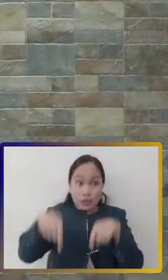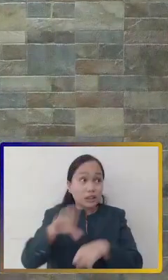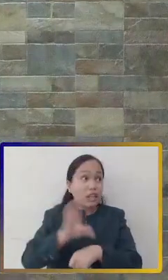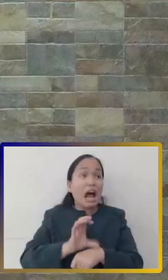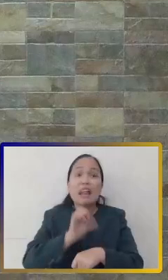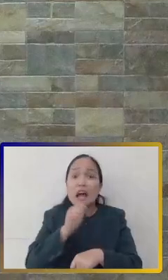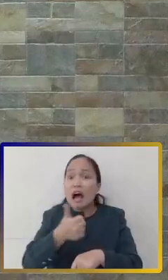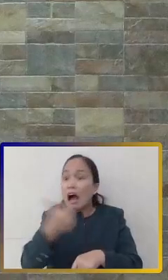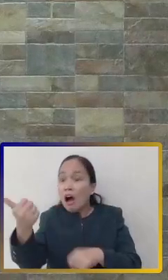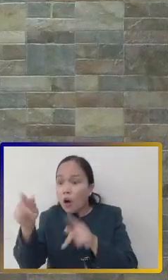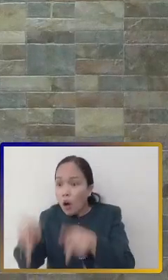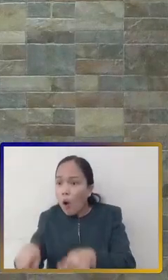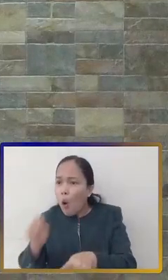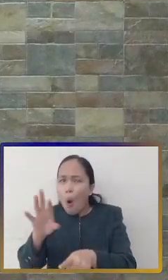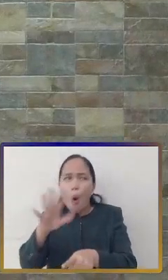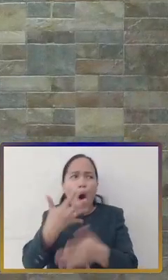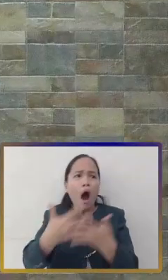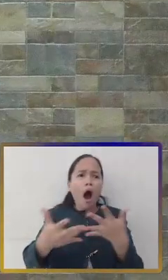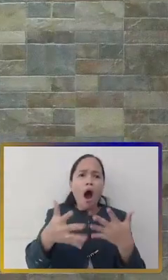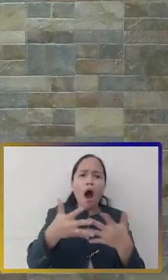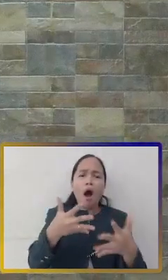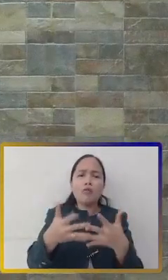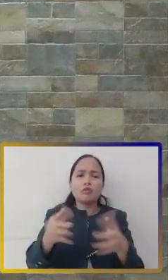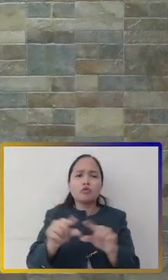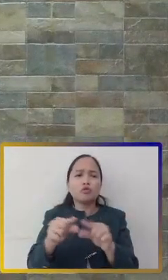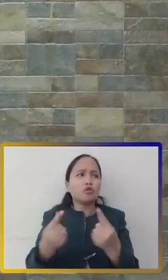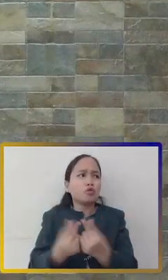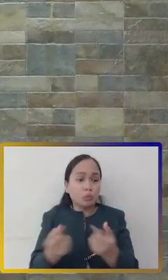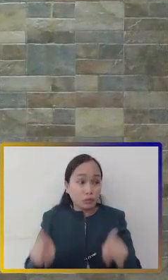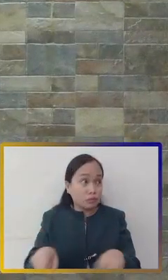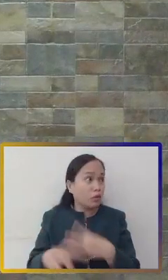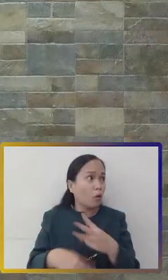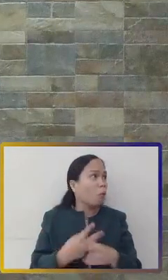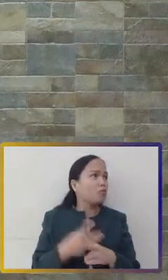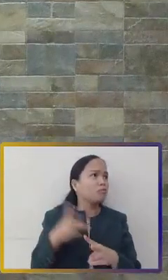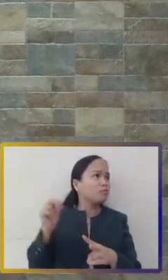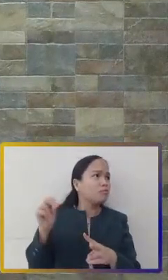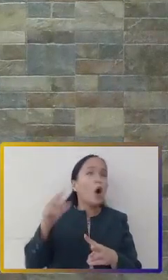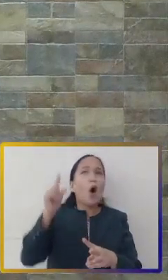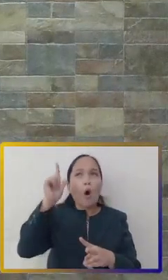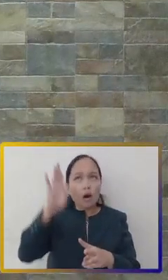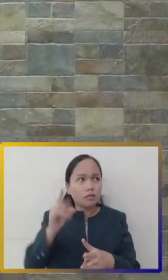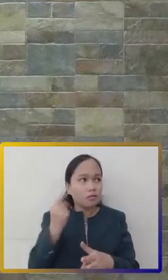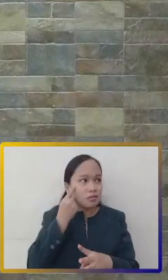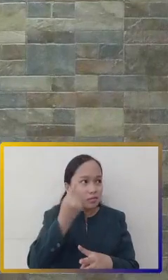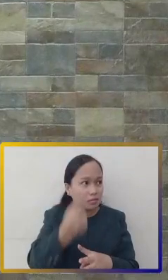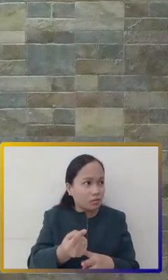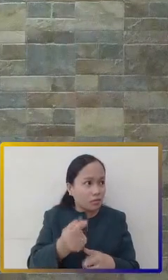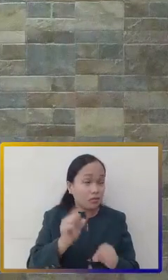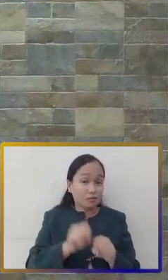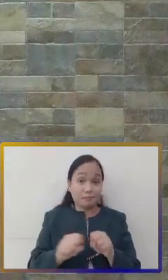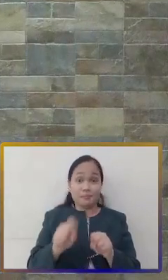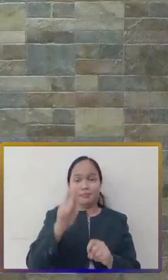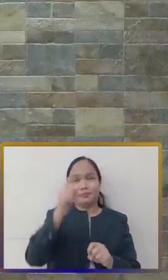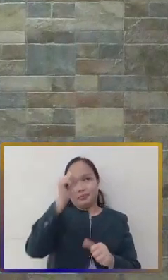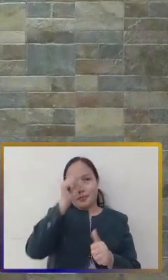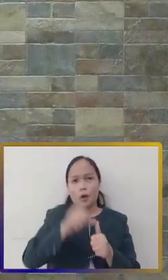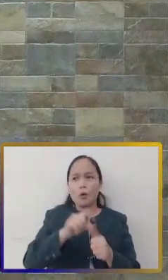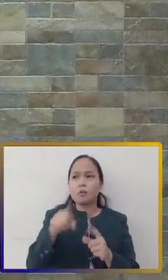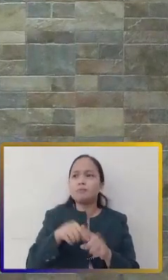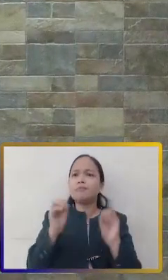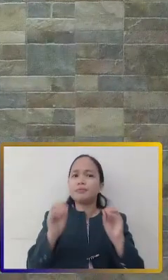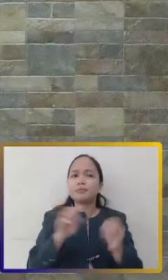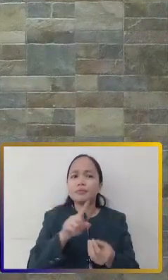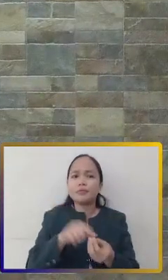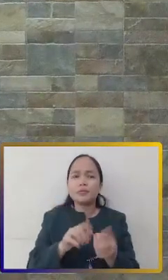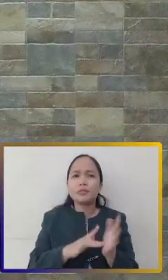anumang institusyon ng mundo pong ito. Naalala ko po yan, mga kapatid, binanggit ko po yan when I was teaching pastoral episodes sa